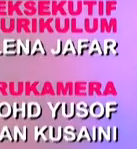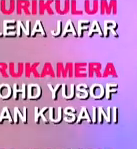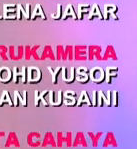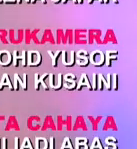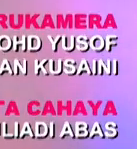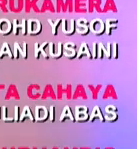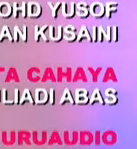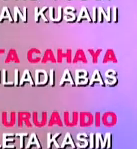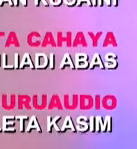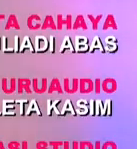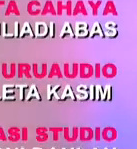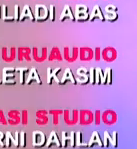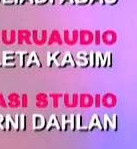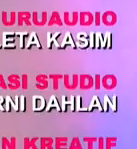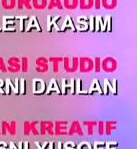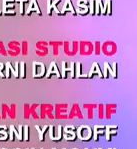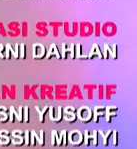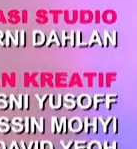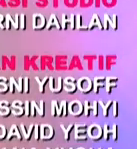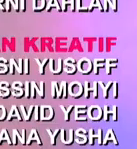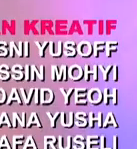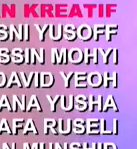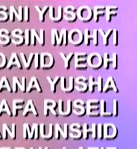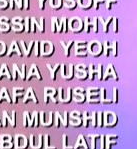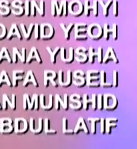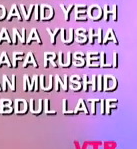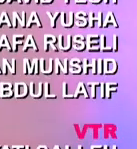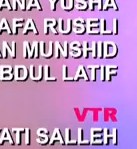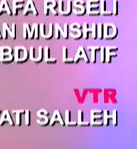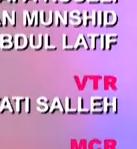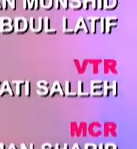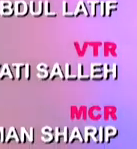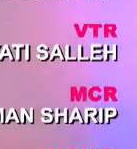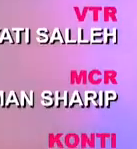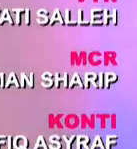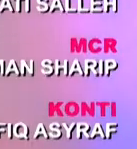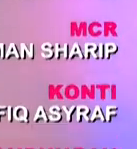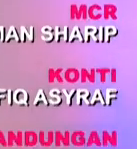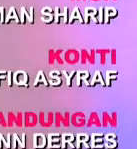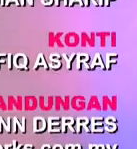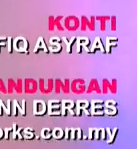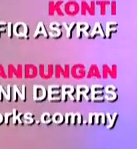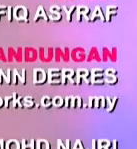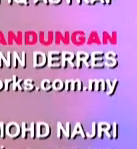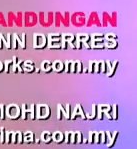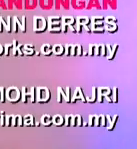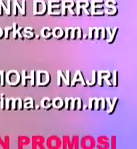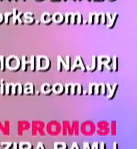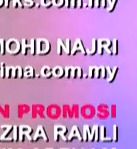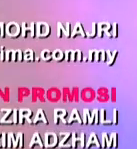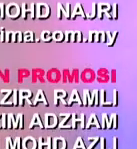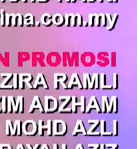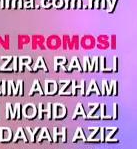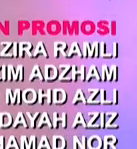hati sahabat Rasulullah sallallahu alaihi wasallam berkenaan dosa dan mungkar. Kata beliau, orang munafik akan memandang